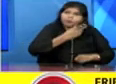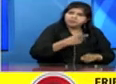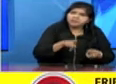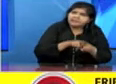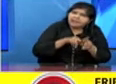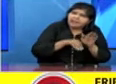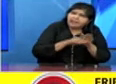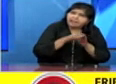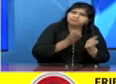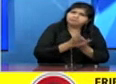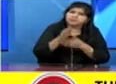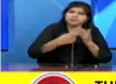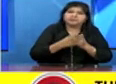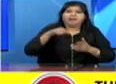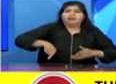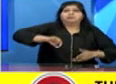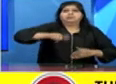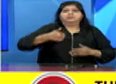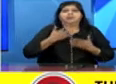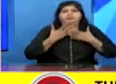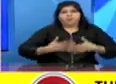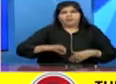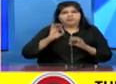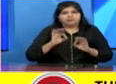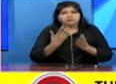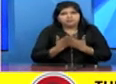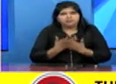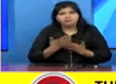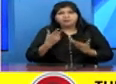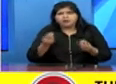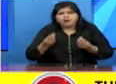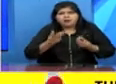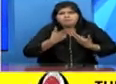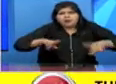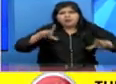का परिणाम है कि आज वो स्वस्थ होकर सामान्य जीवन जी